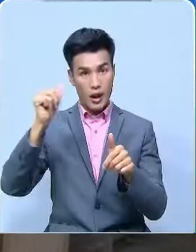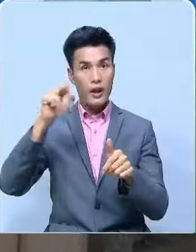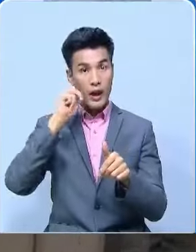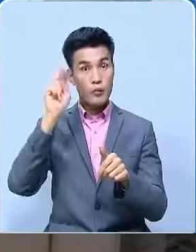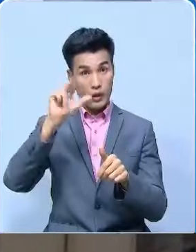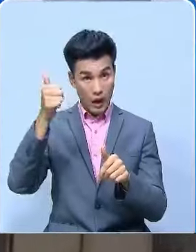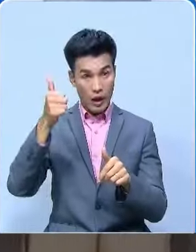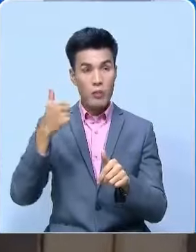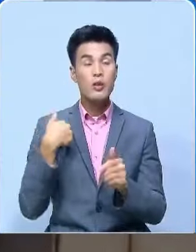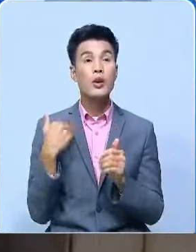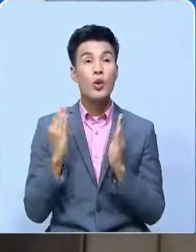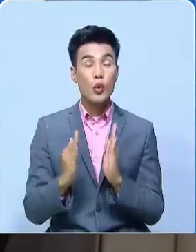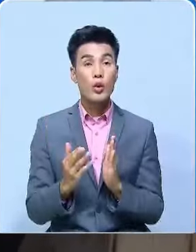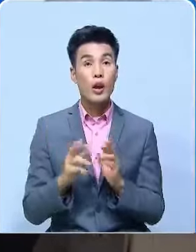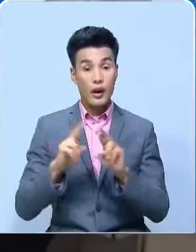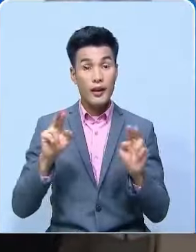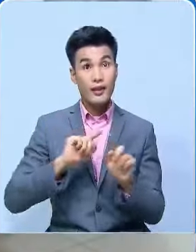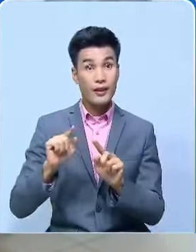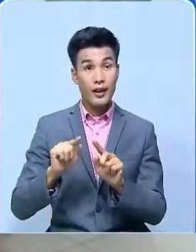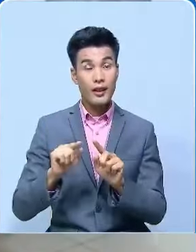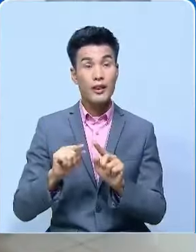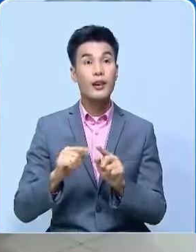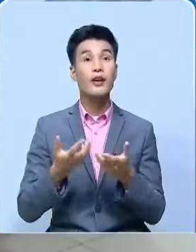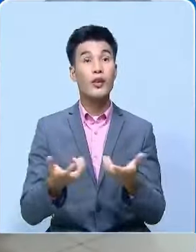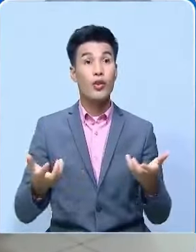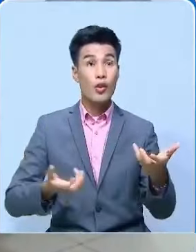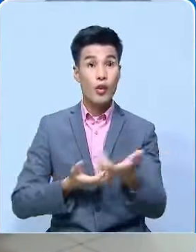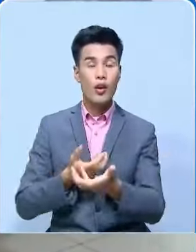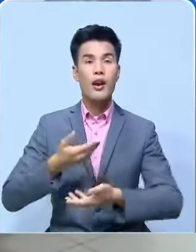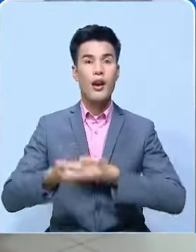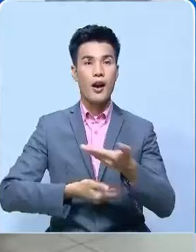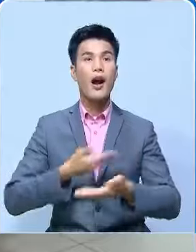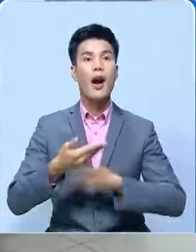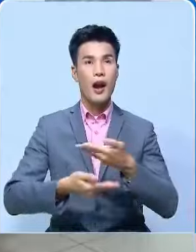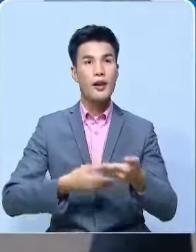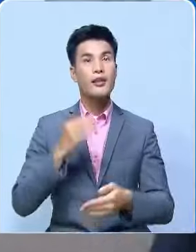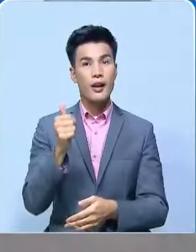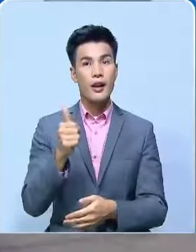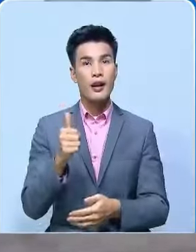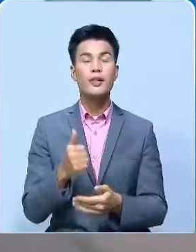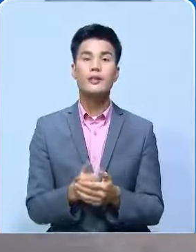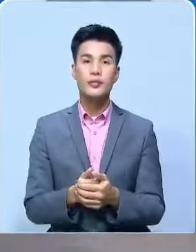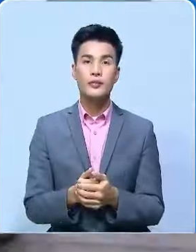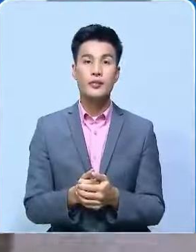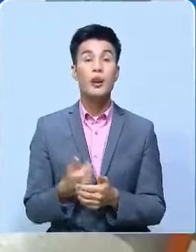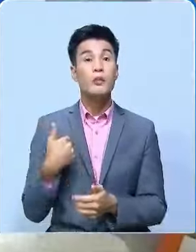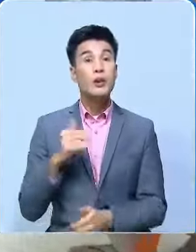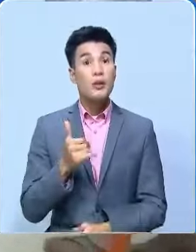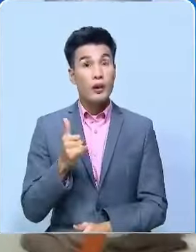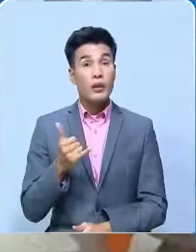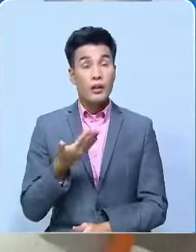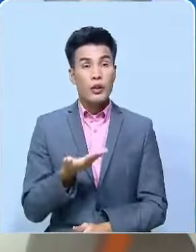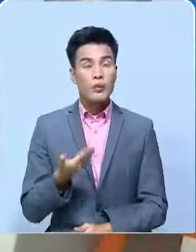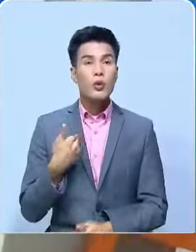ช่วงเวลาให้ผู้ประกอบการที่เป็นร้านค้าที่ได้ขายของกันไปก่อนใช่ไหม ค่ะก็บอกแบบนั้นนะคะบางรายเนี่ยแต่ว่